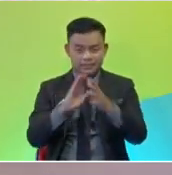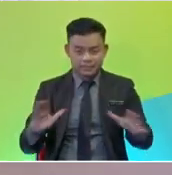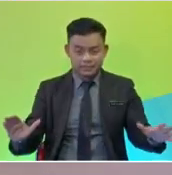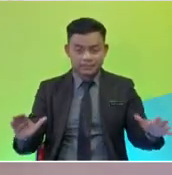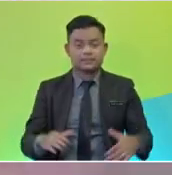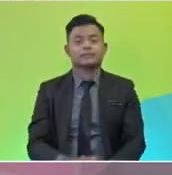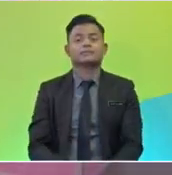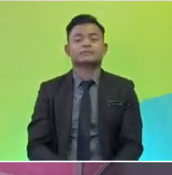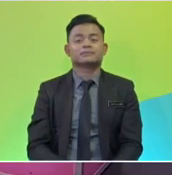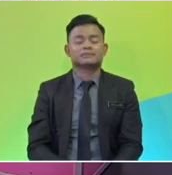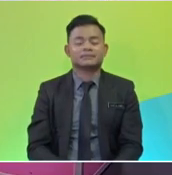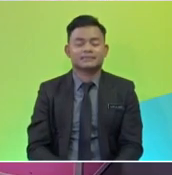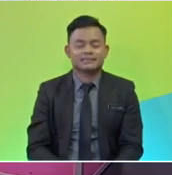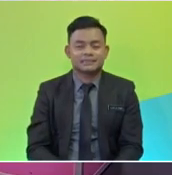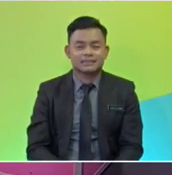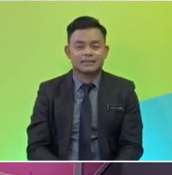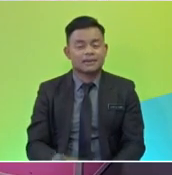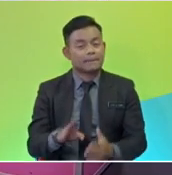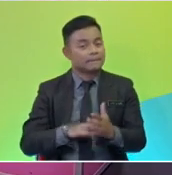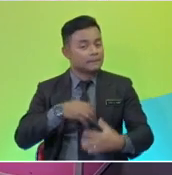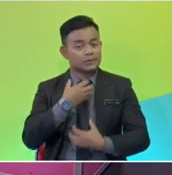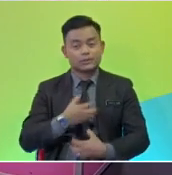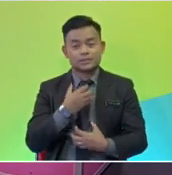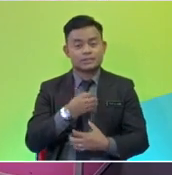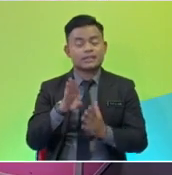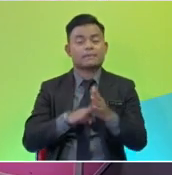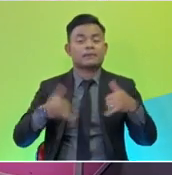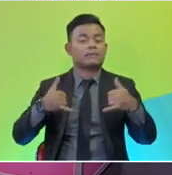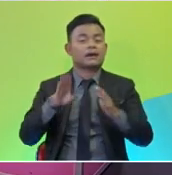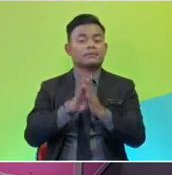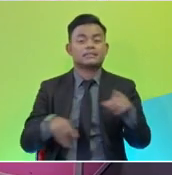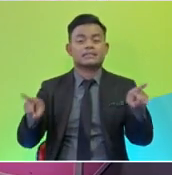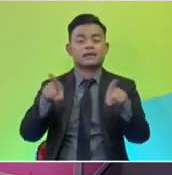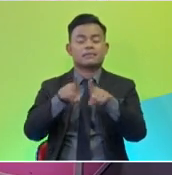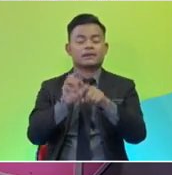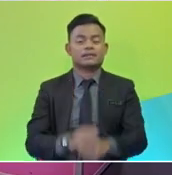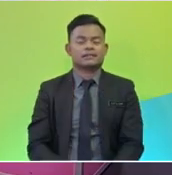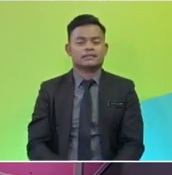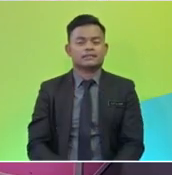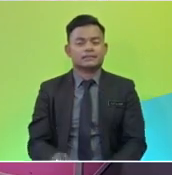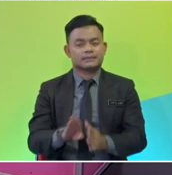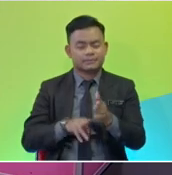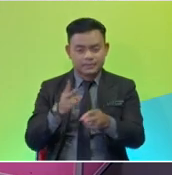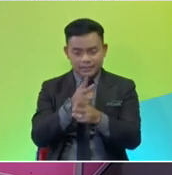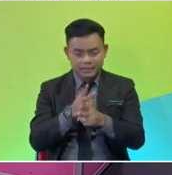selamat berkurau senda bermain bersama berhatilah